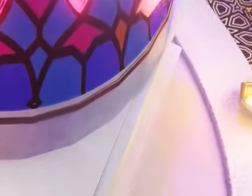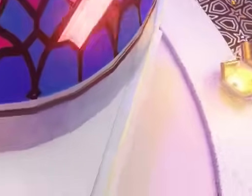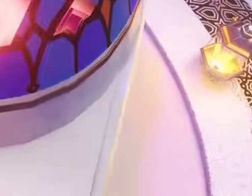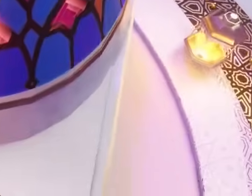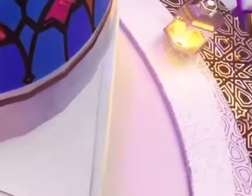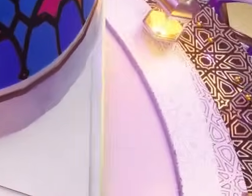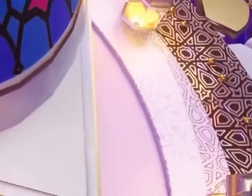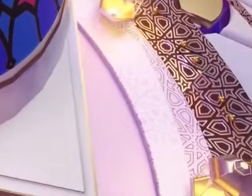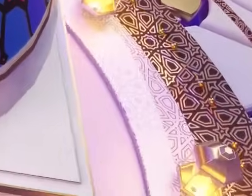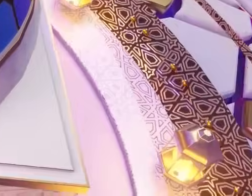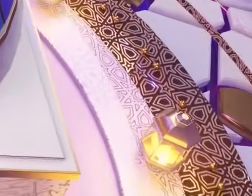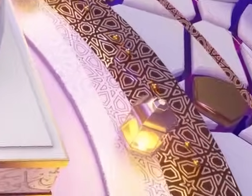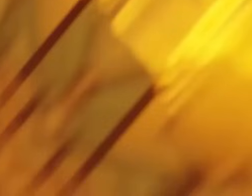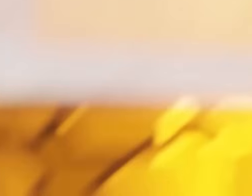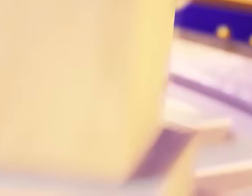يا